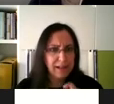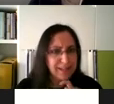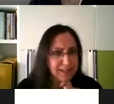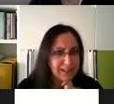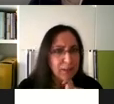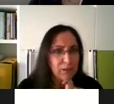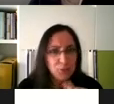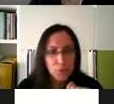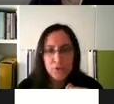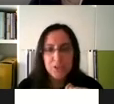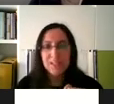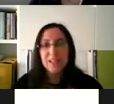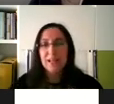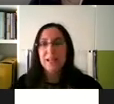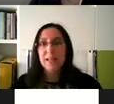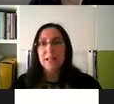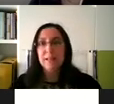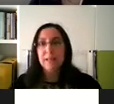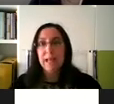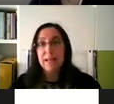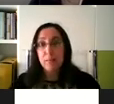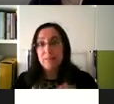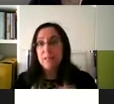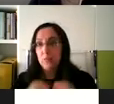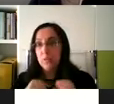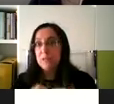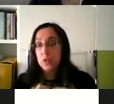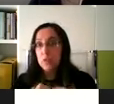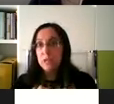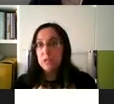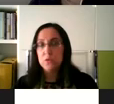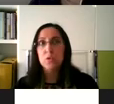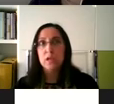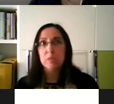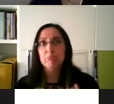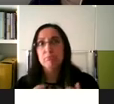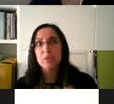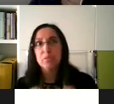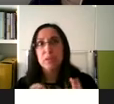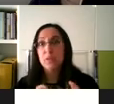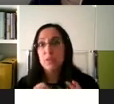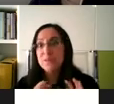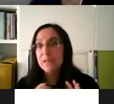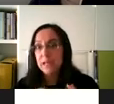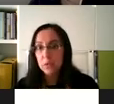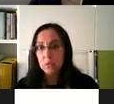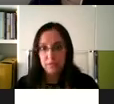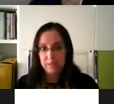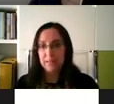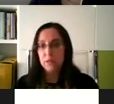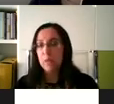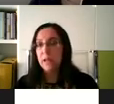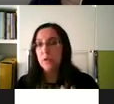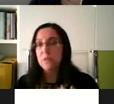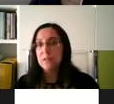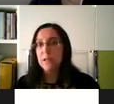dalla cantante da Paola Turci che rappresenta un mezzo di comunicazione potremmo dire molto discreto si